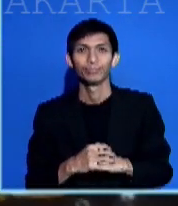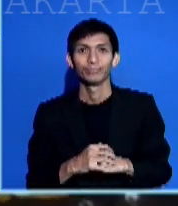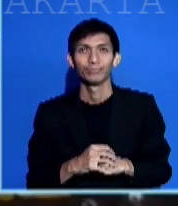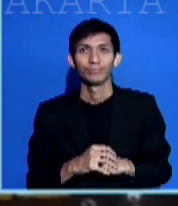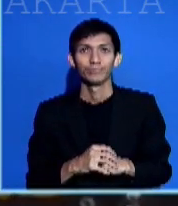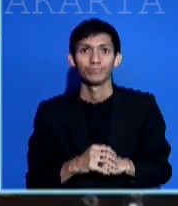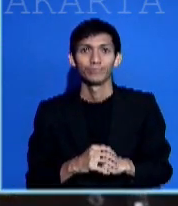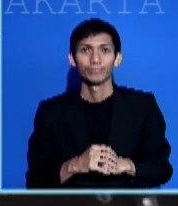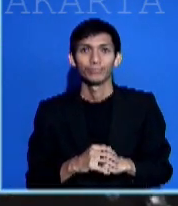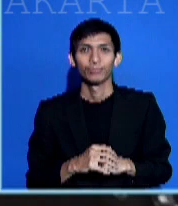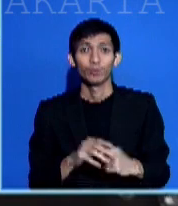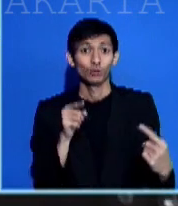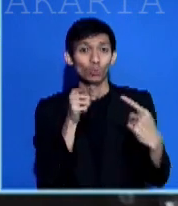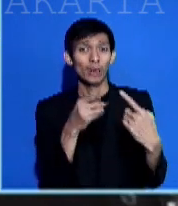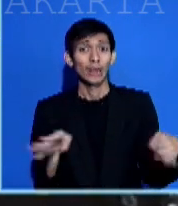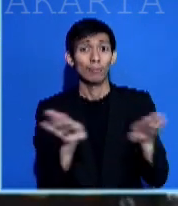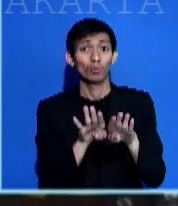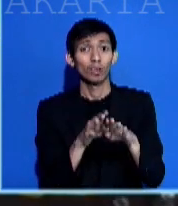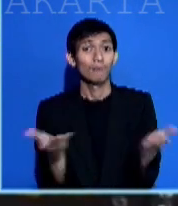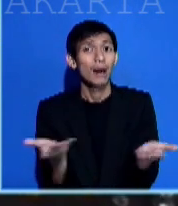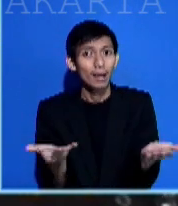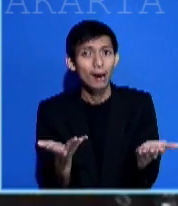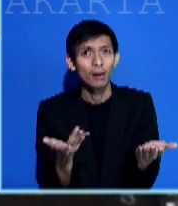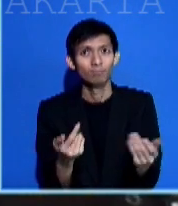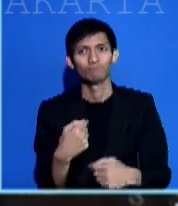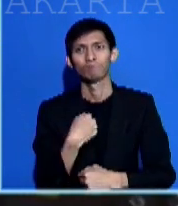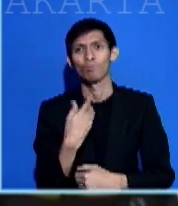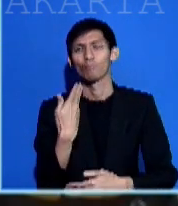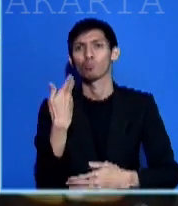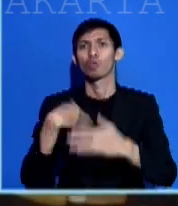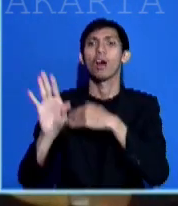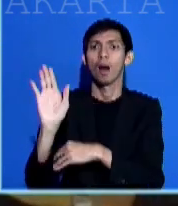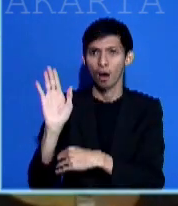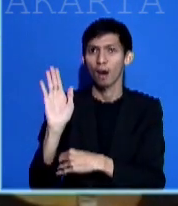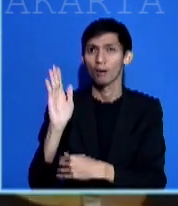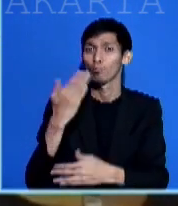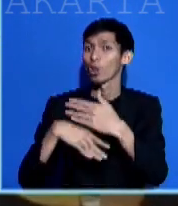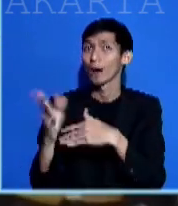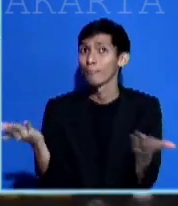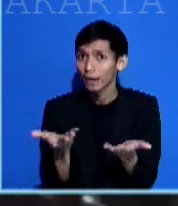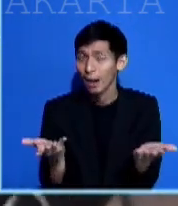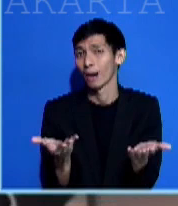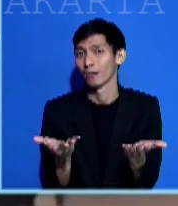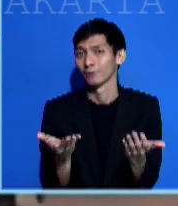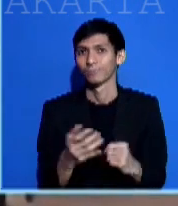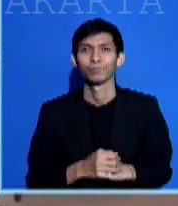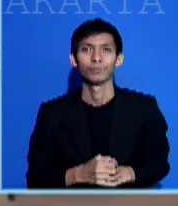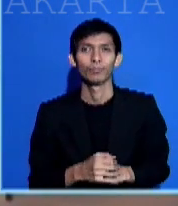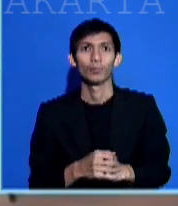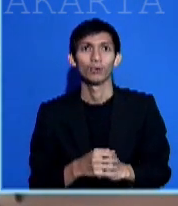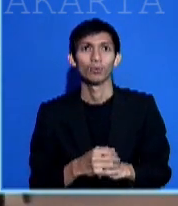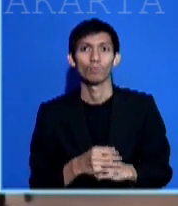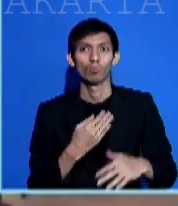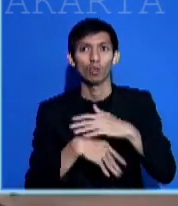Ini dalam rangka liburan atau gimana, Mbak? Iya, mau pulang ke rumah. Ke mana itu, Mbak? Gimana? Ke mana? Ke Purwokerto